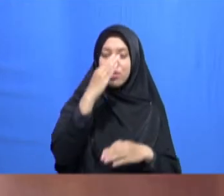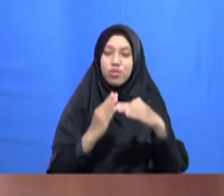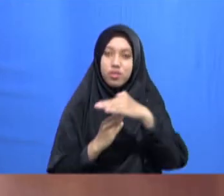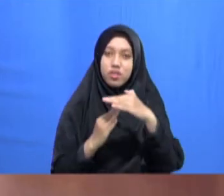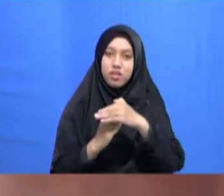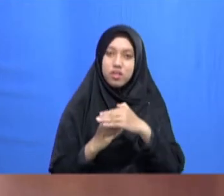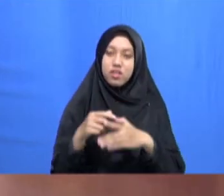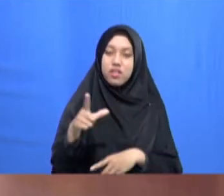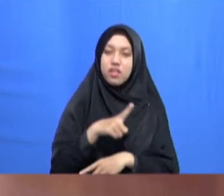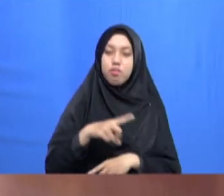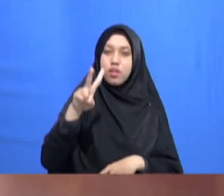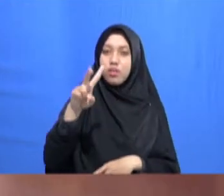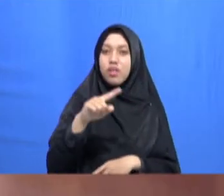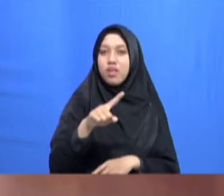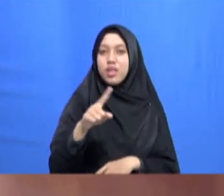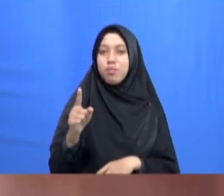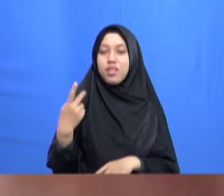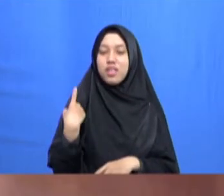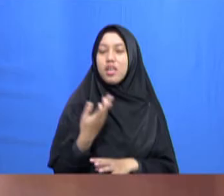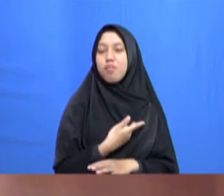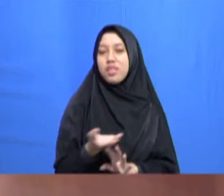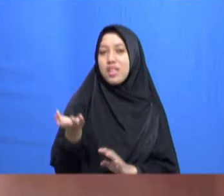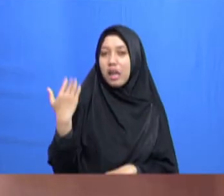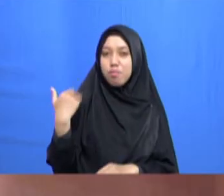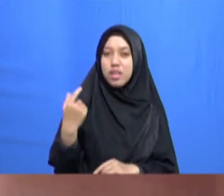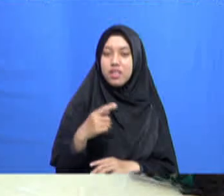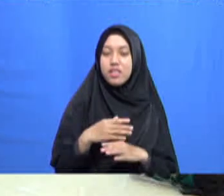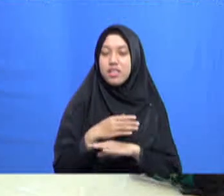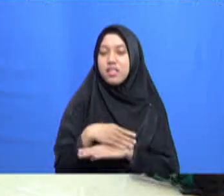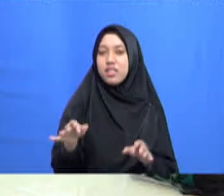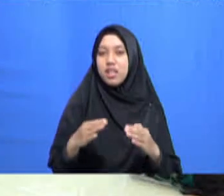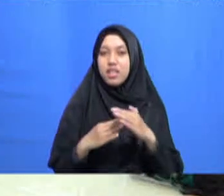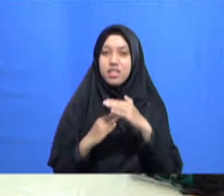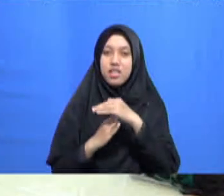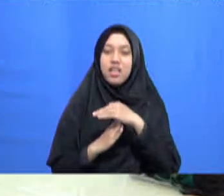selama 2 menit. Kami kembali setelah jeda pariwara berikut ini.